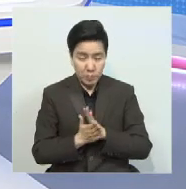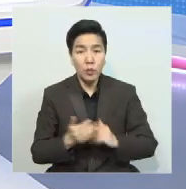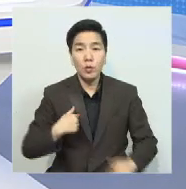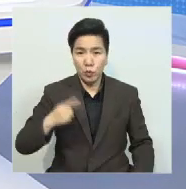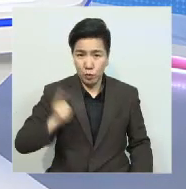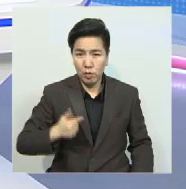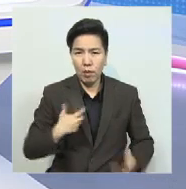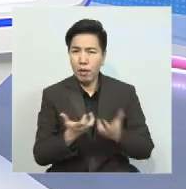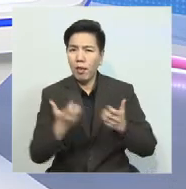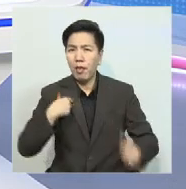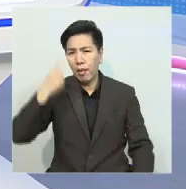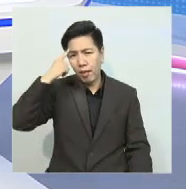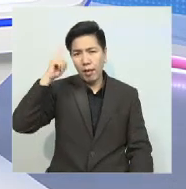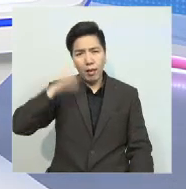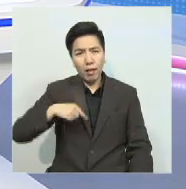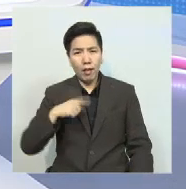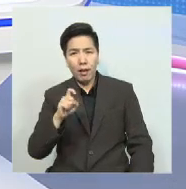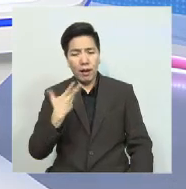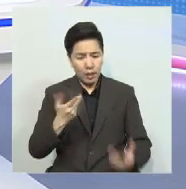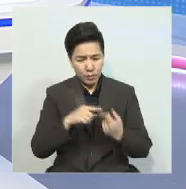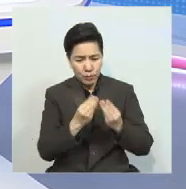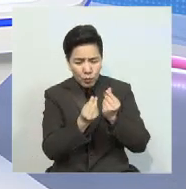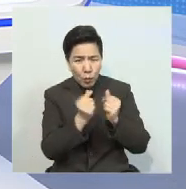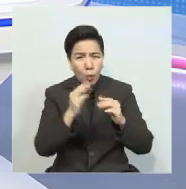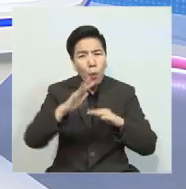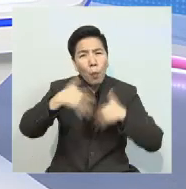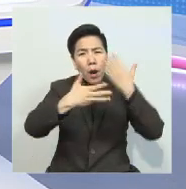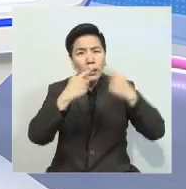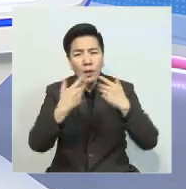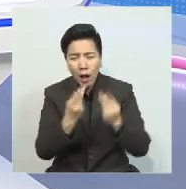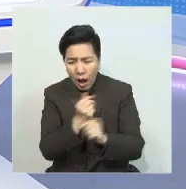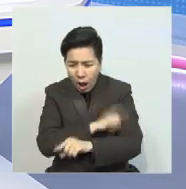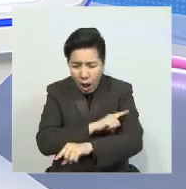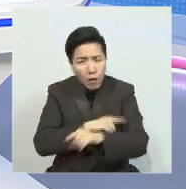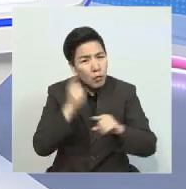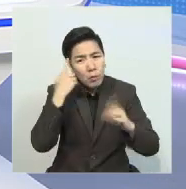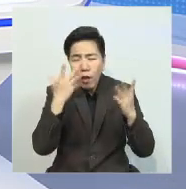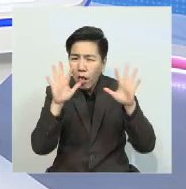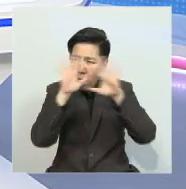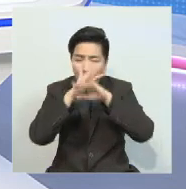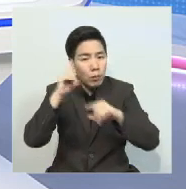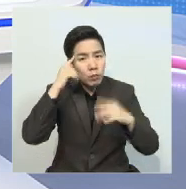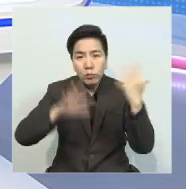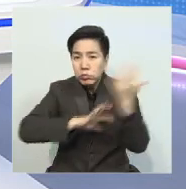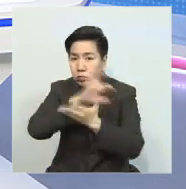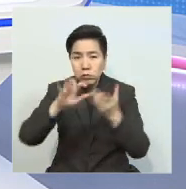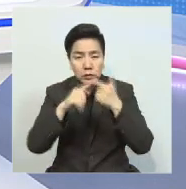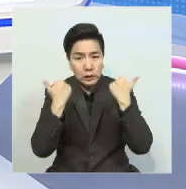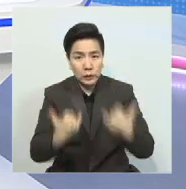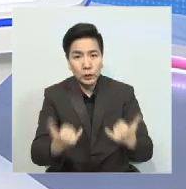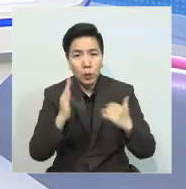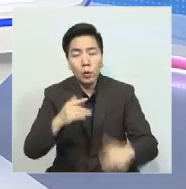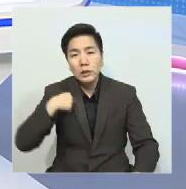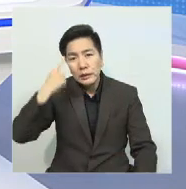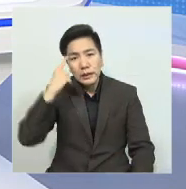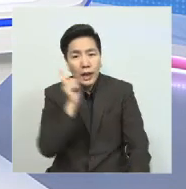พราะว่าบางทีเนี่ยเราแยกไม่ออกเลยนะคุณกองแก้วว่ามันเป็นควันเป็นฝุ่นหรือว่าเป็นหมอกในตอนเช้าด้วยอะค ่ ะ หลายๆคน